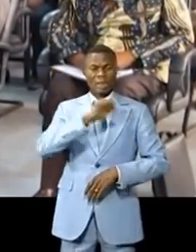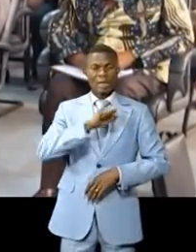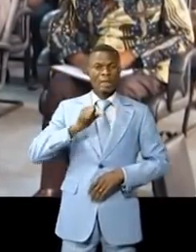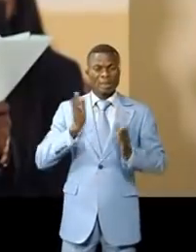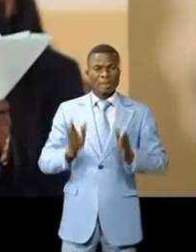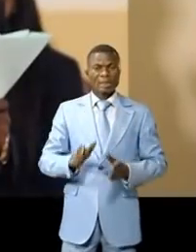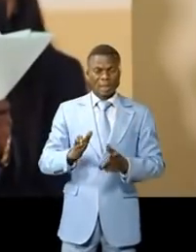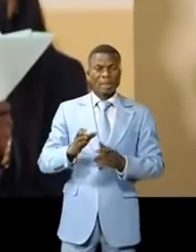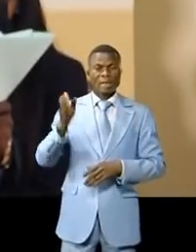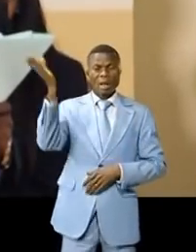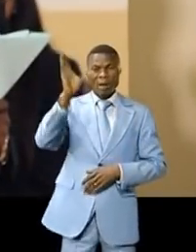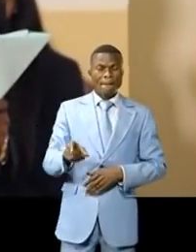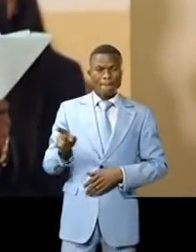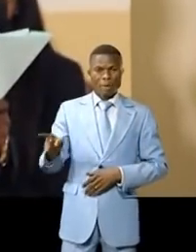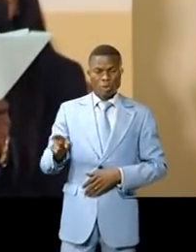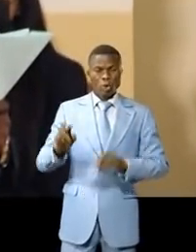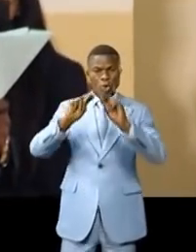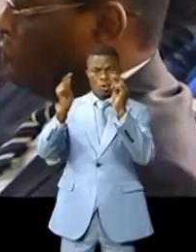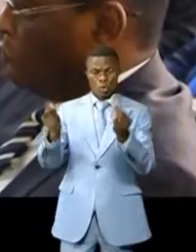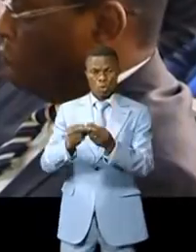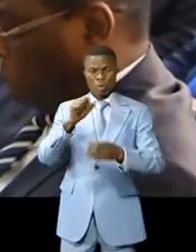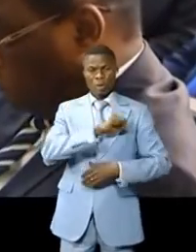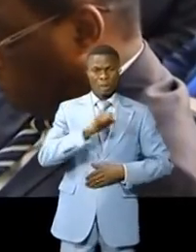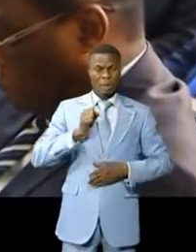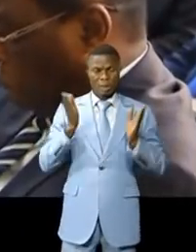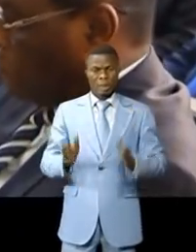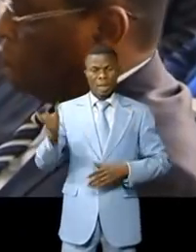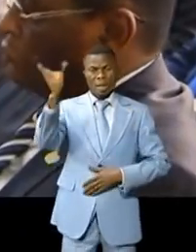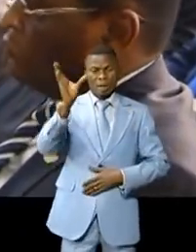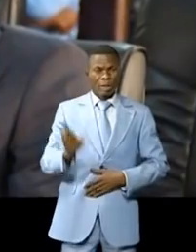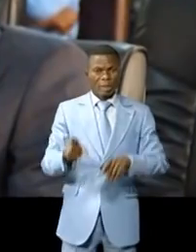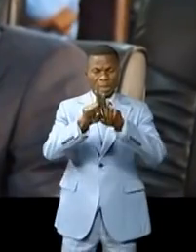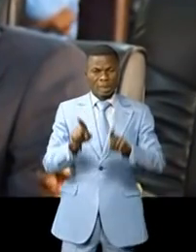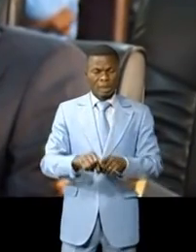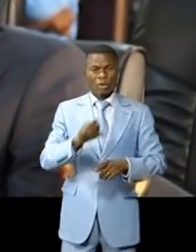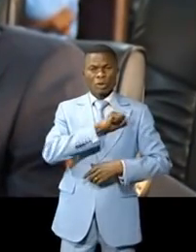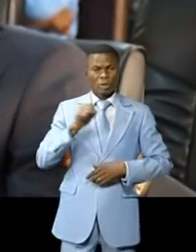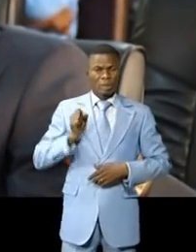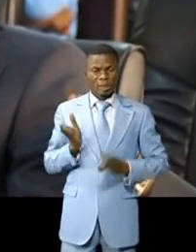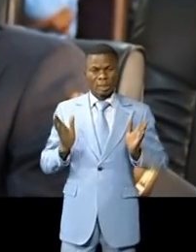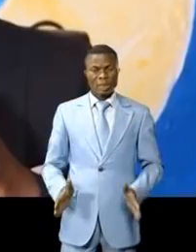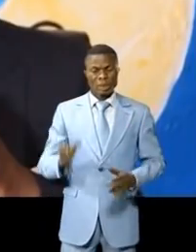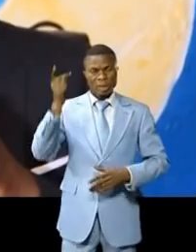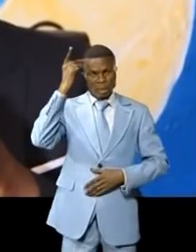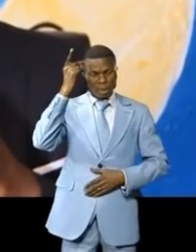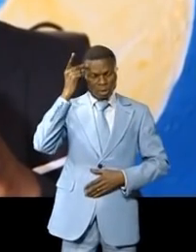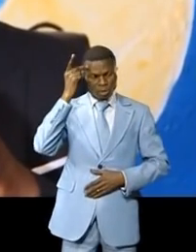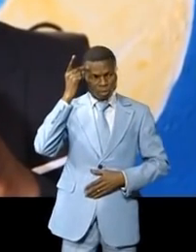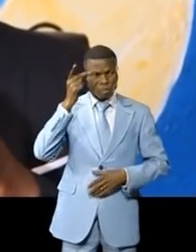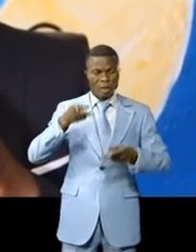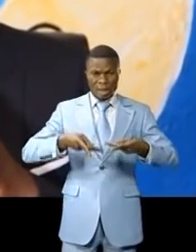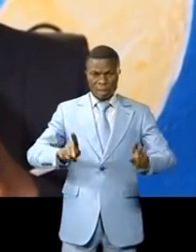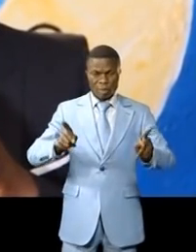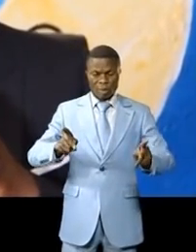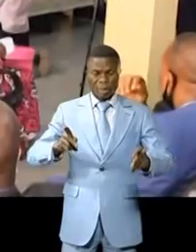la partie ouest du pays. Les caucus des sénateurs du Congo central et de Kinshasa, sous la conduite du